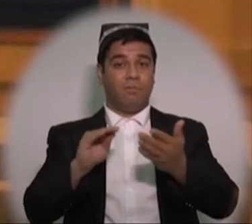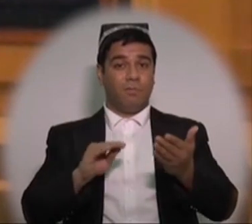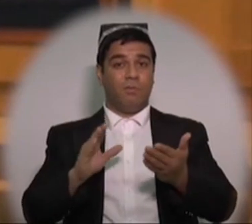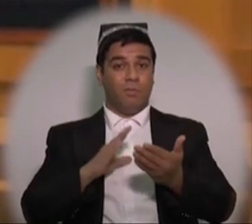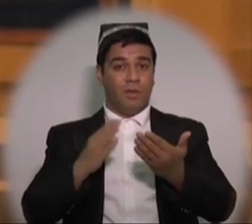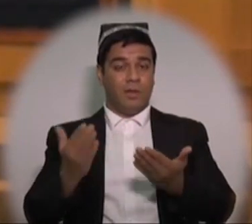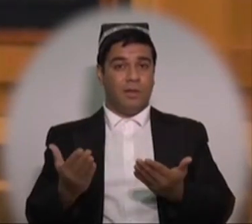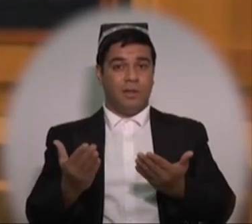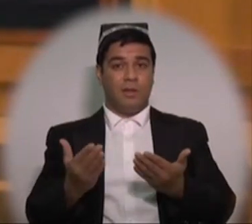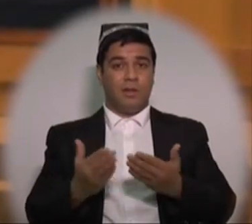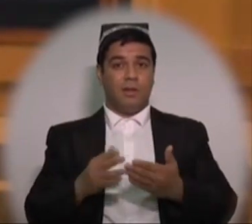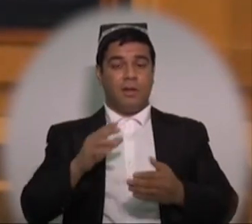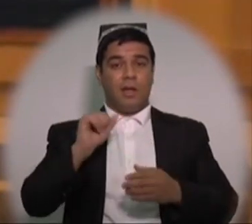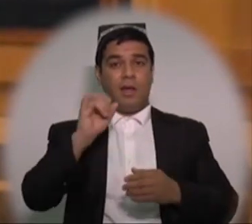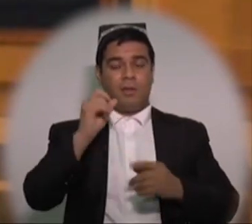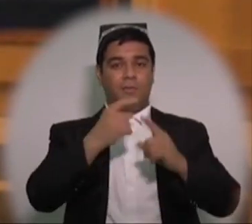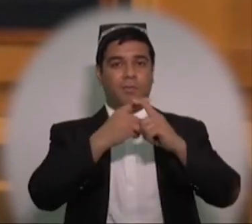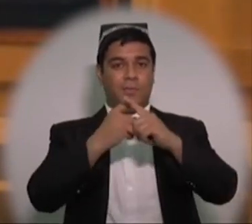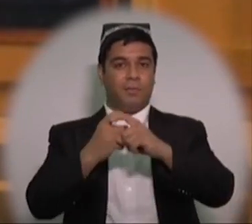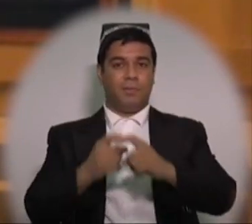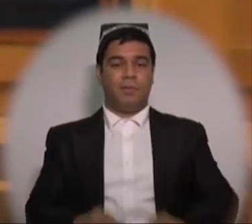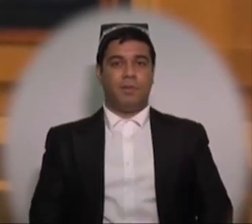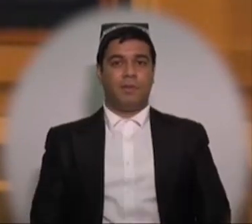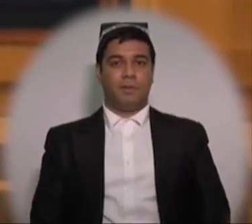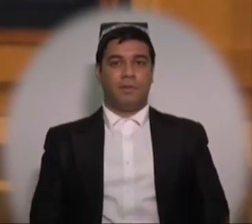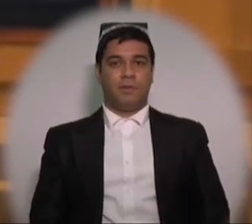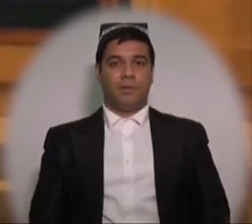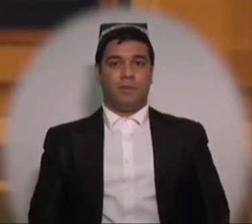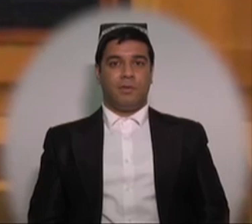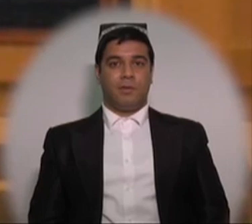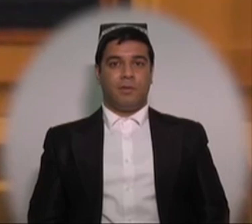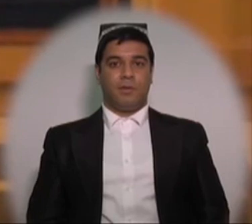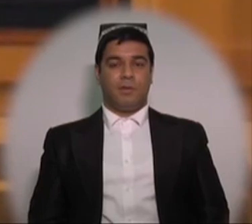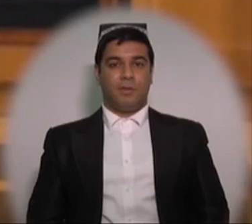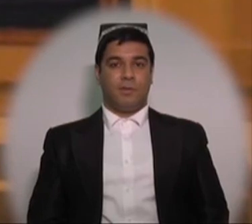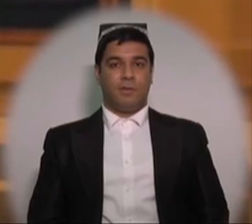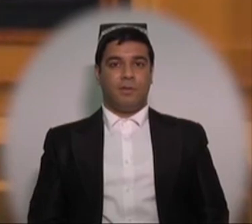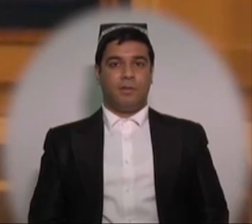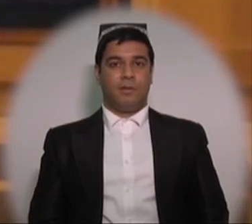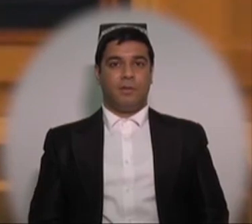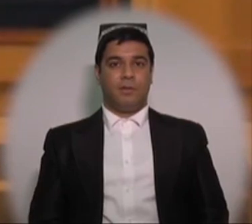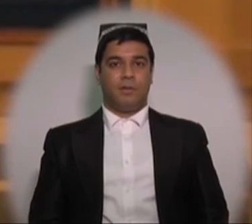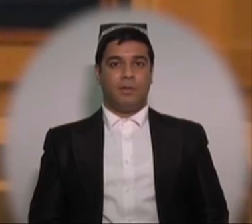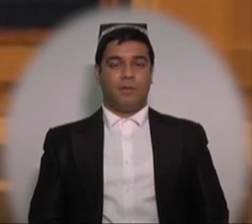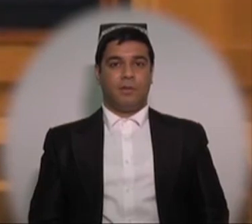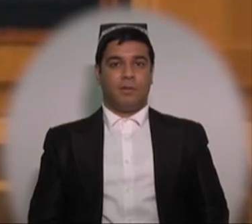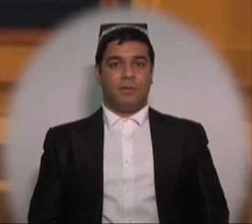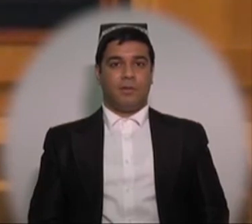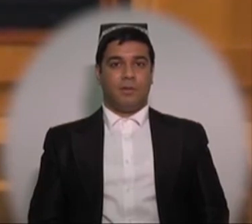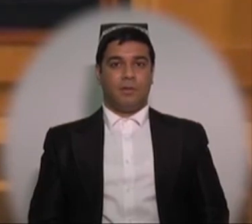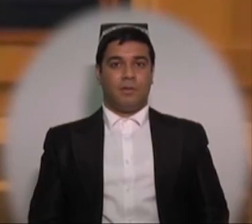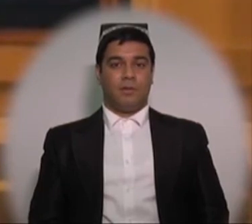birida aytadilarki, la taqumus sa'atu hatta yatatawala an-nasu fil bunyani.